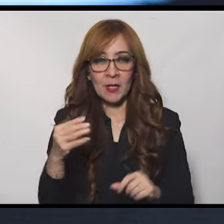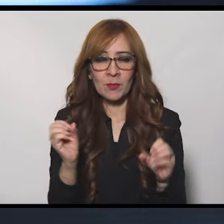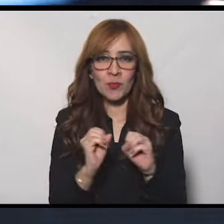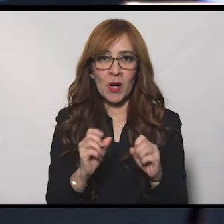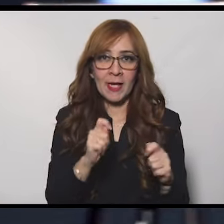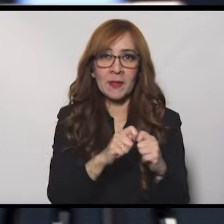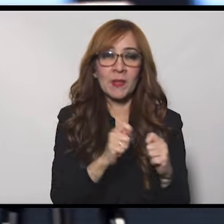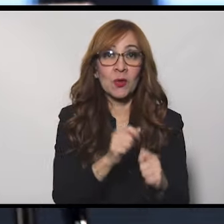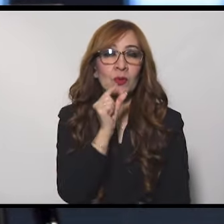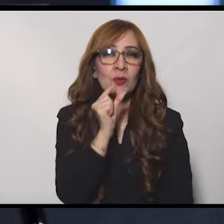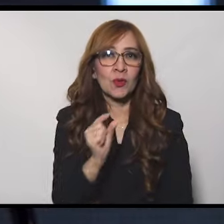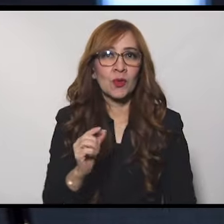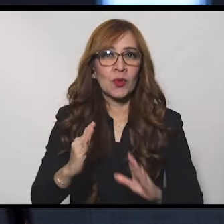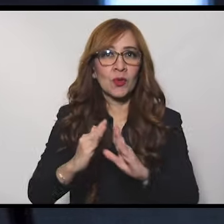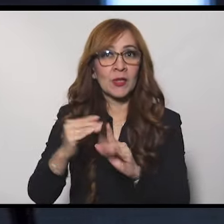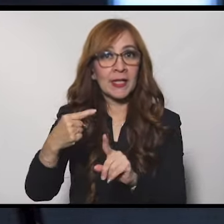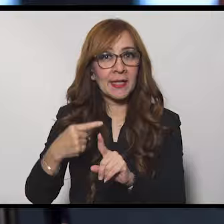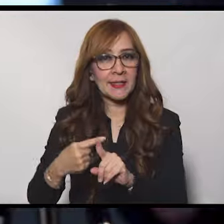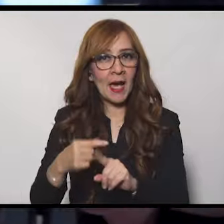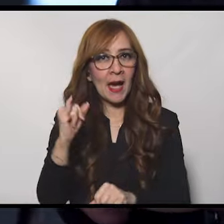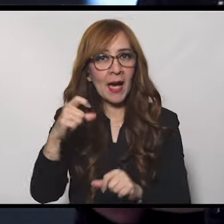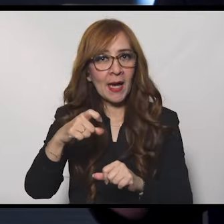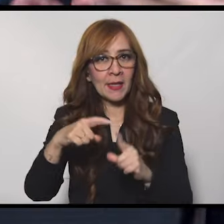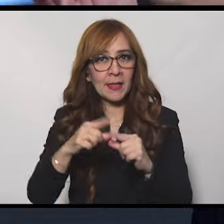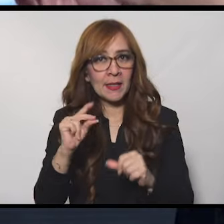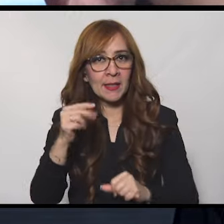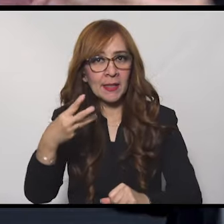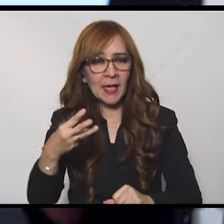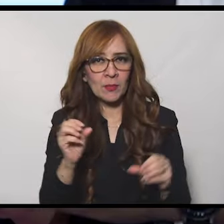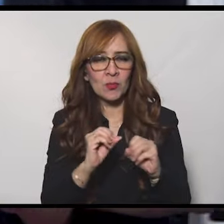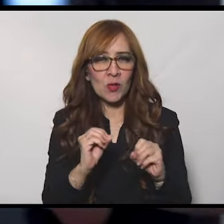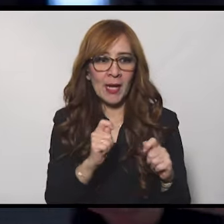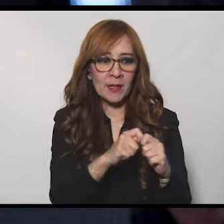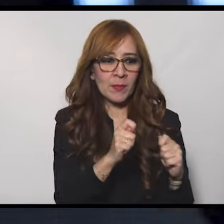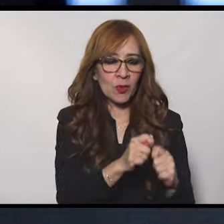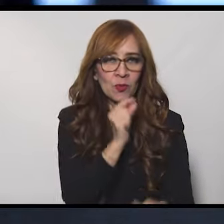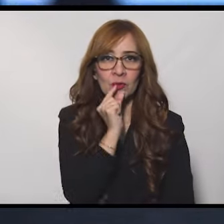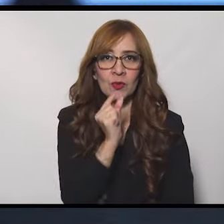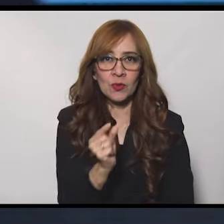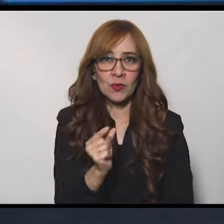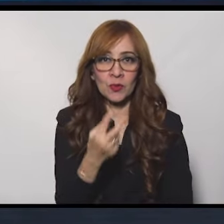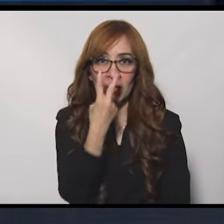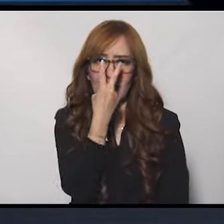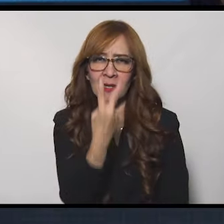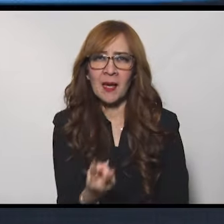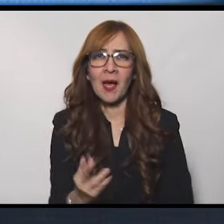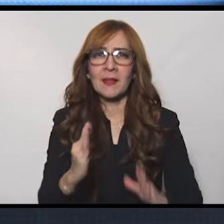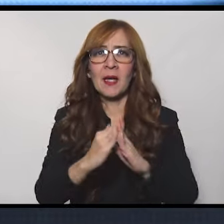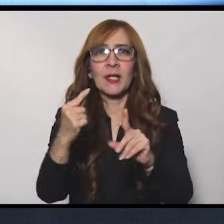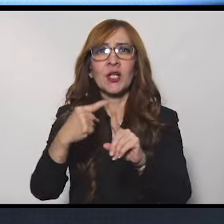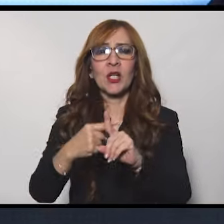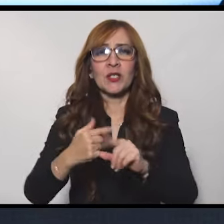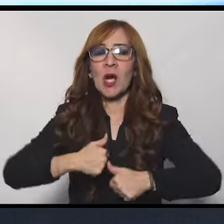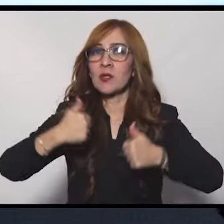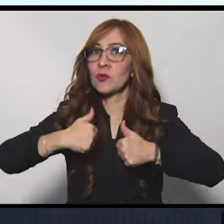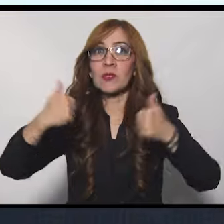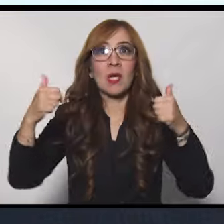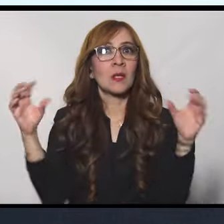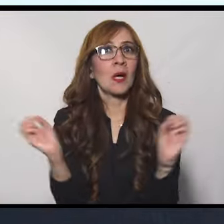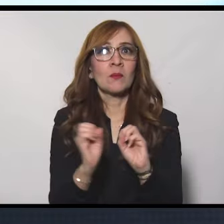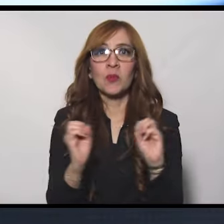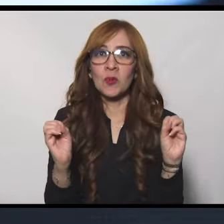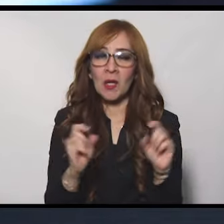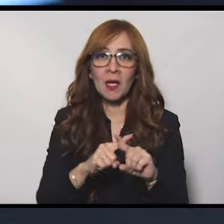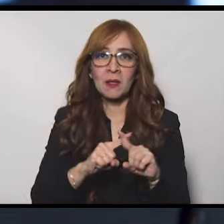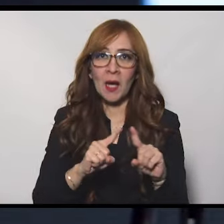dibentuk untuk gereja. iCare bukan dibentuk untuk kelihatan gerejanya sukses. No.